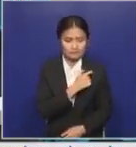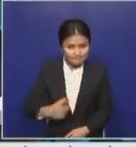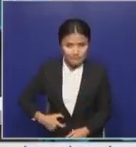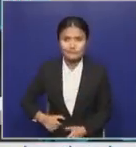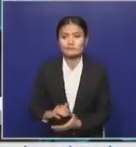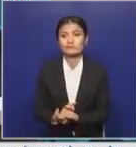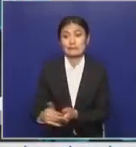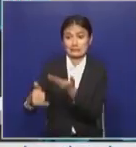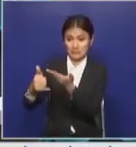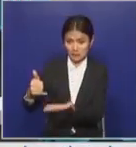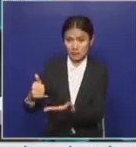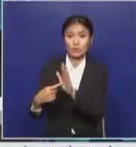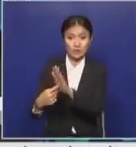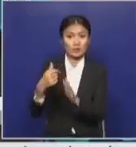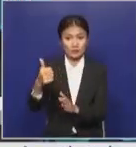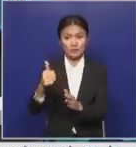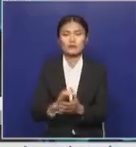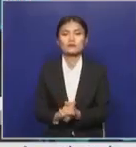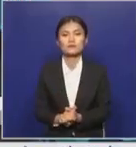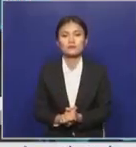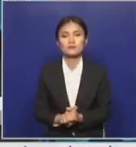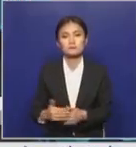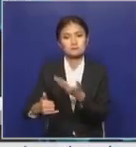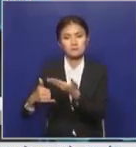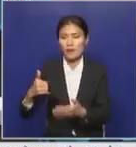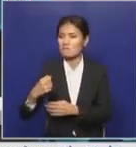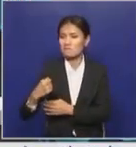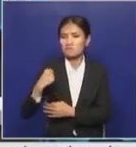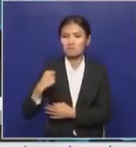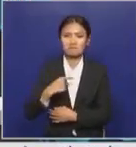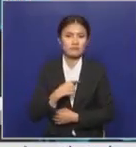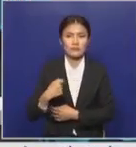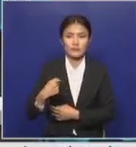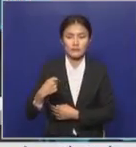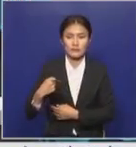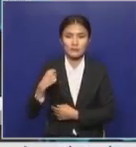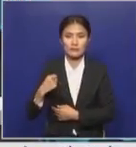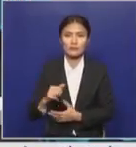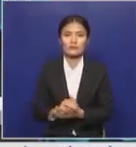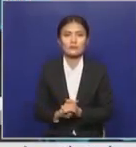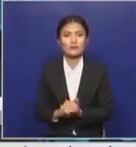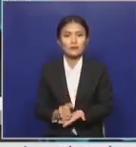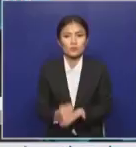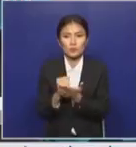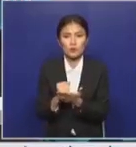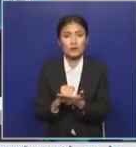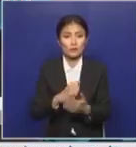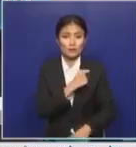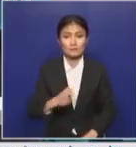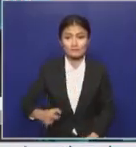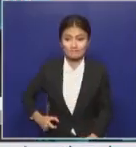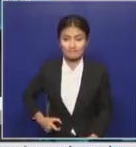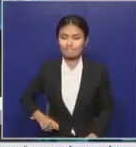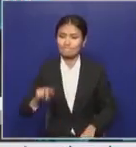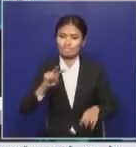กรอบไม่เป็นไรแล้วก็เป็นผู้ที่เข้มแข็งและมีความสามารถที่จะปกป้องพิทักษ์รักษาไว้ซึ่ง